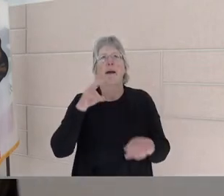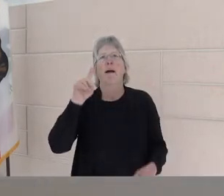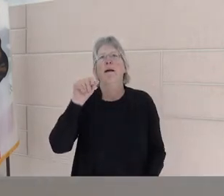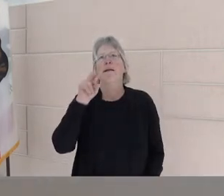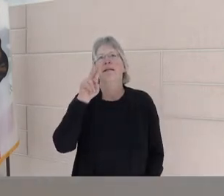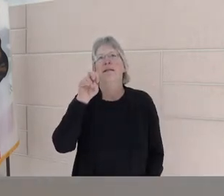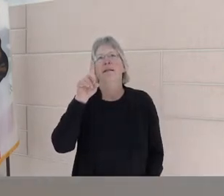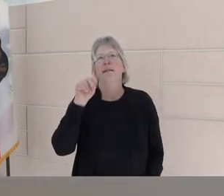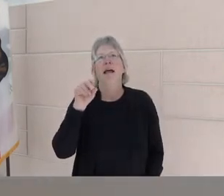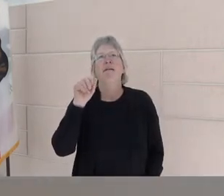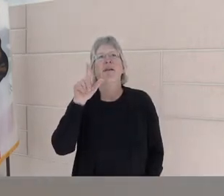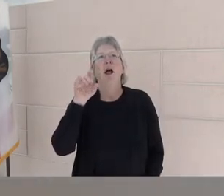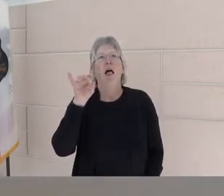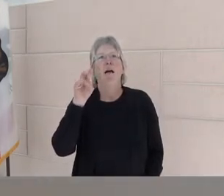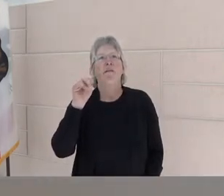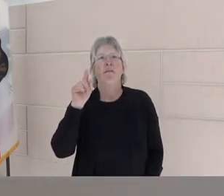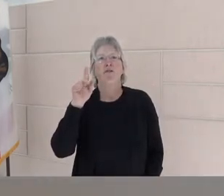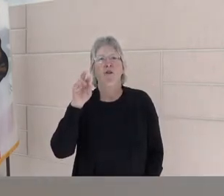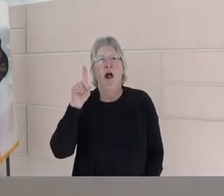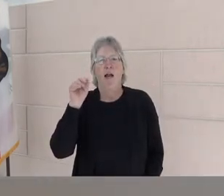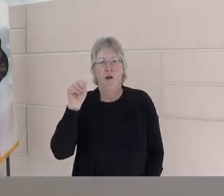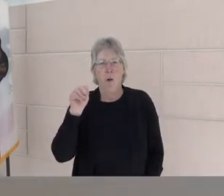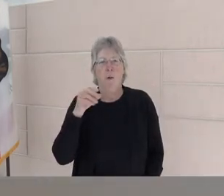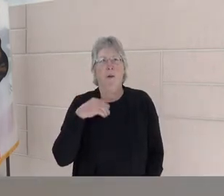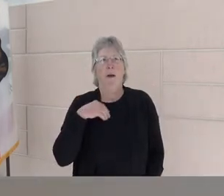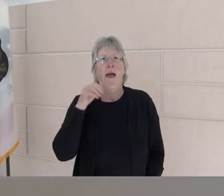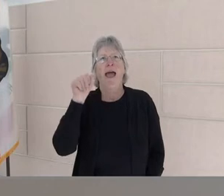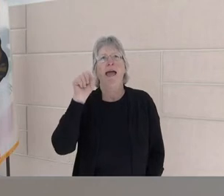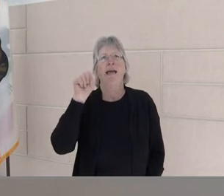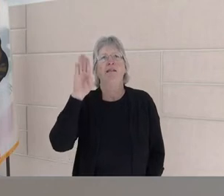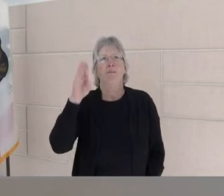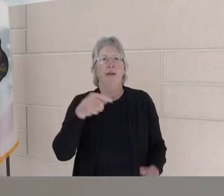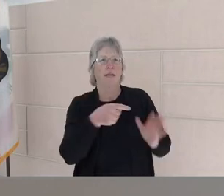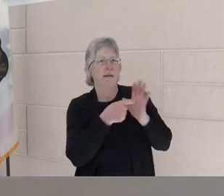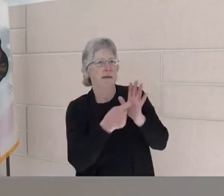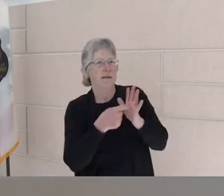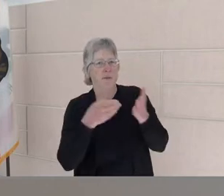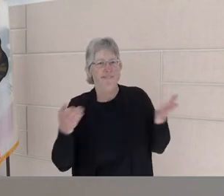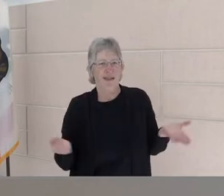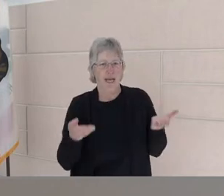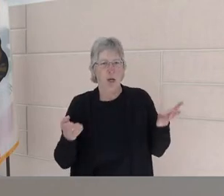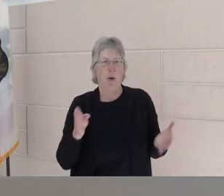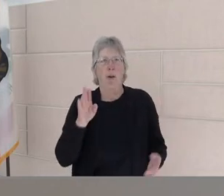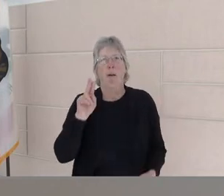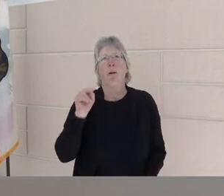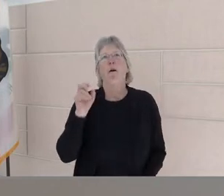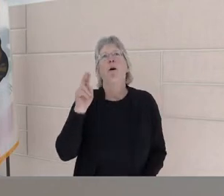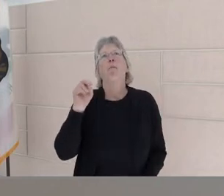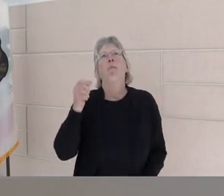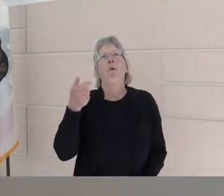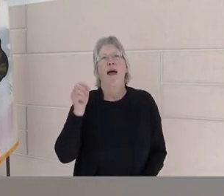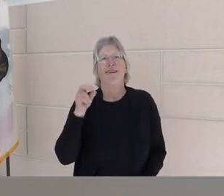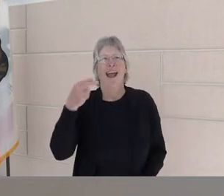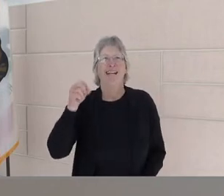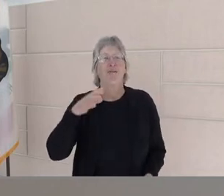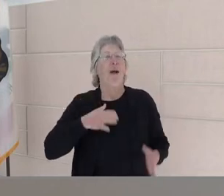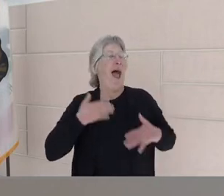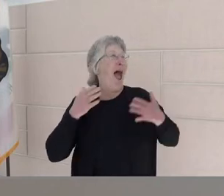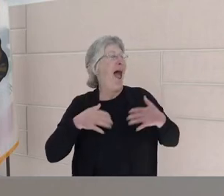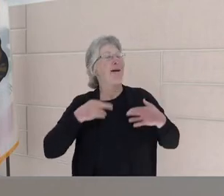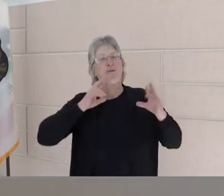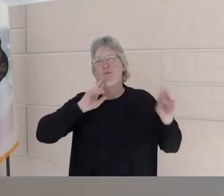ងគាត់ឈ្មោះ David Alvarado ជាប្រធានសង្គមនិស្សិតប្រចាំសាលារៀន